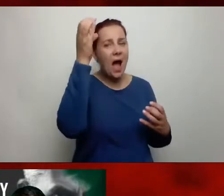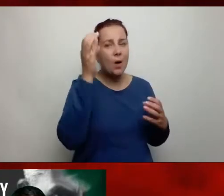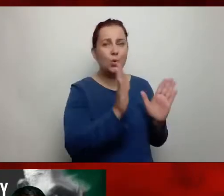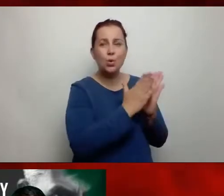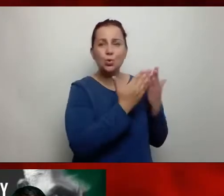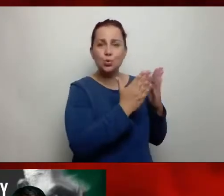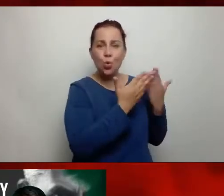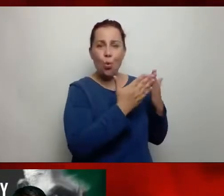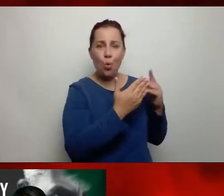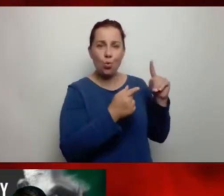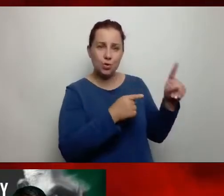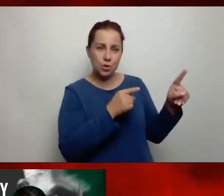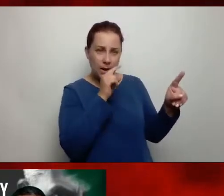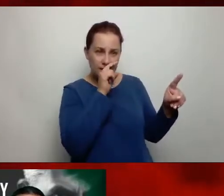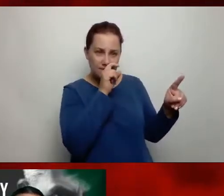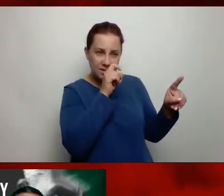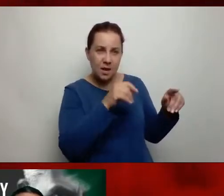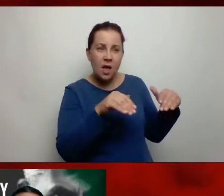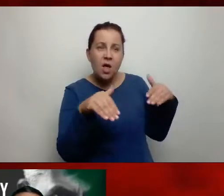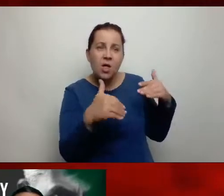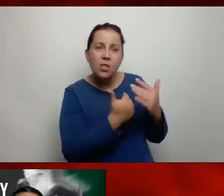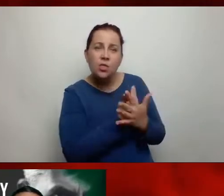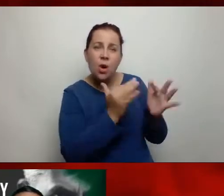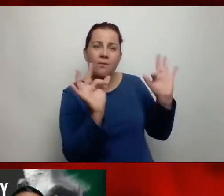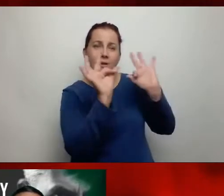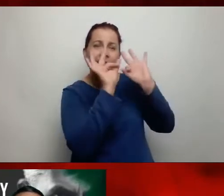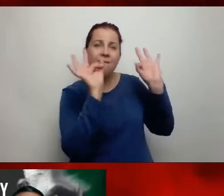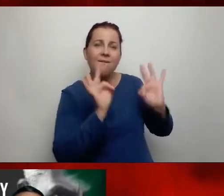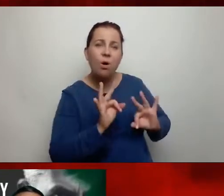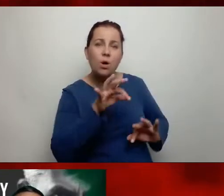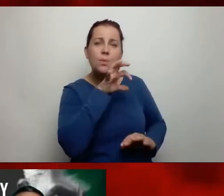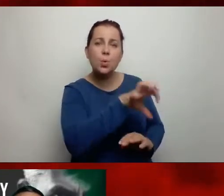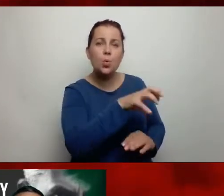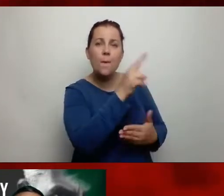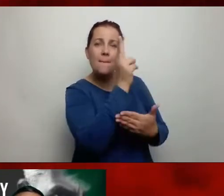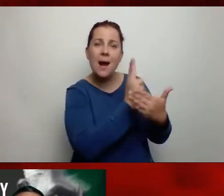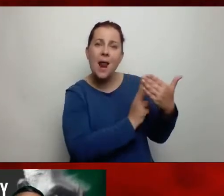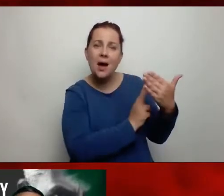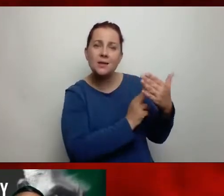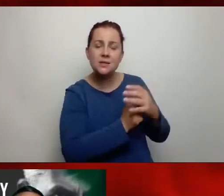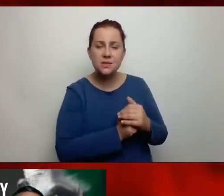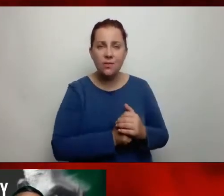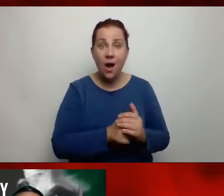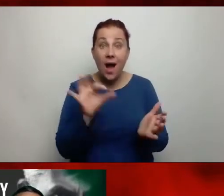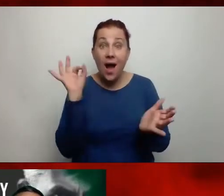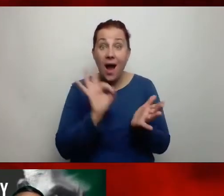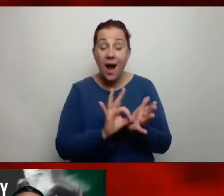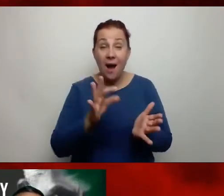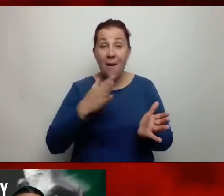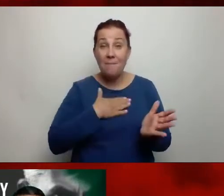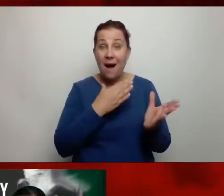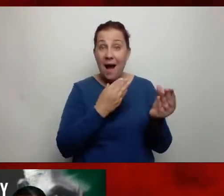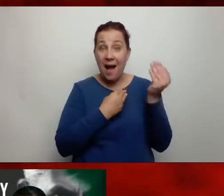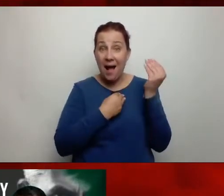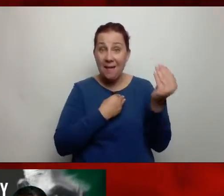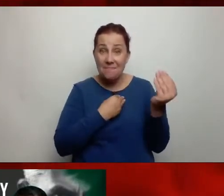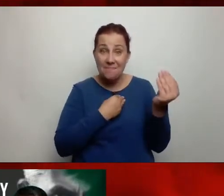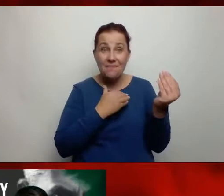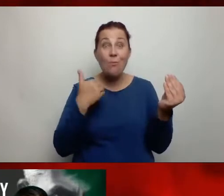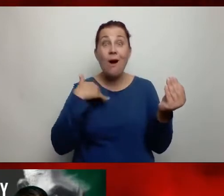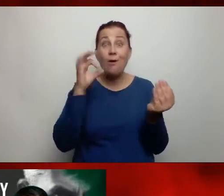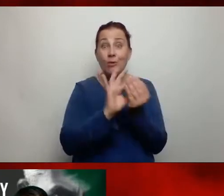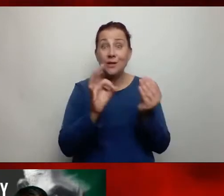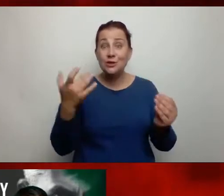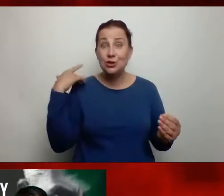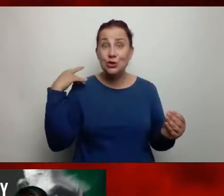książki Nowe formy w malarstwie, tak? W tą stronę. Przypadkowo mam egzemplarz, bo żyłem w tych